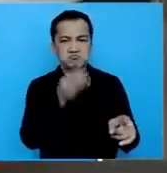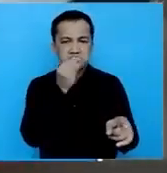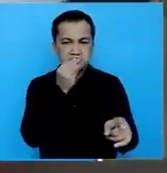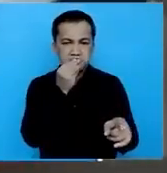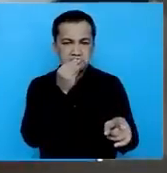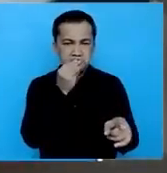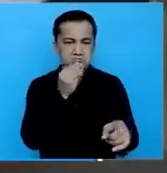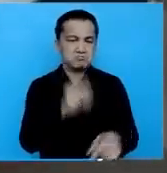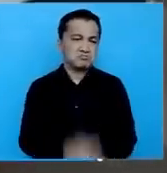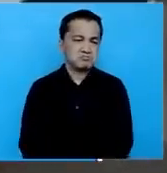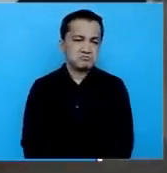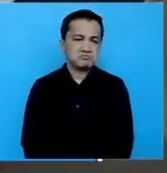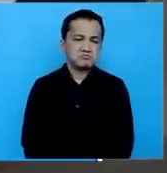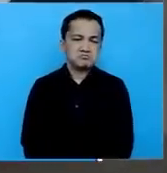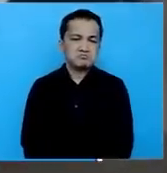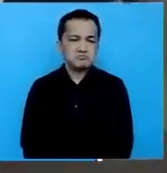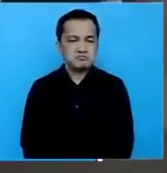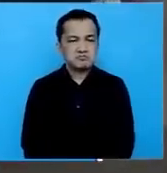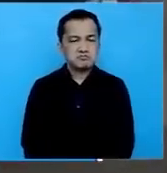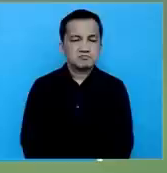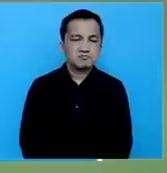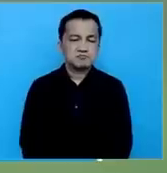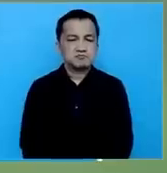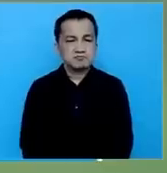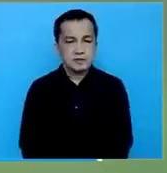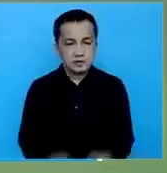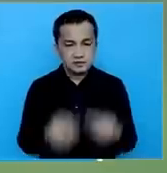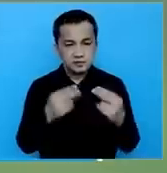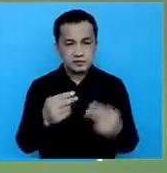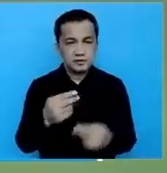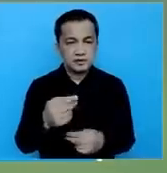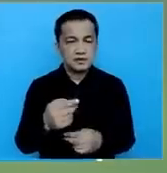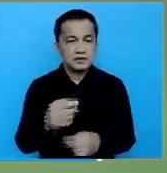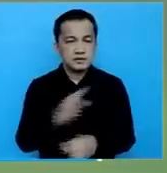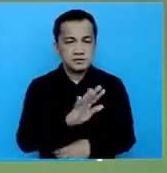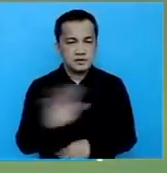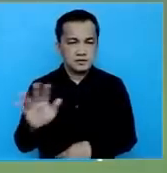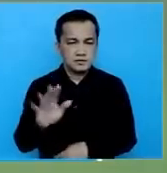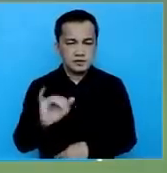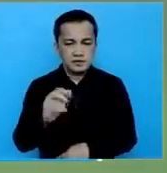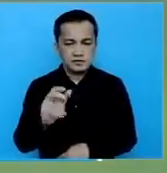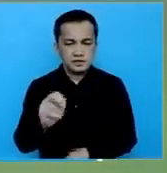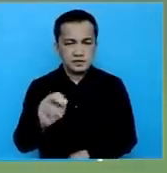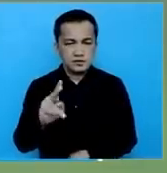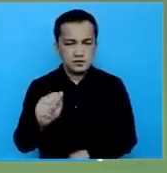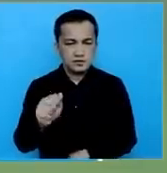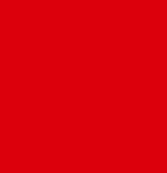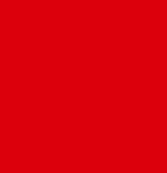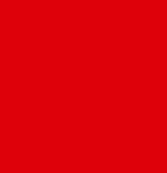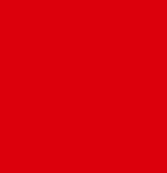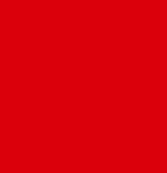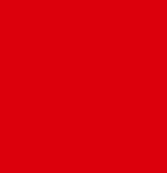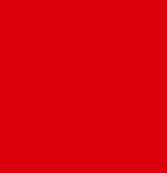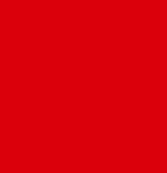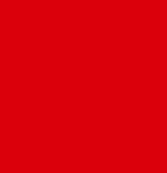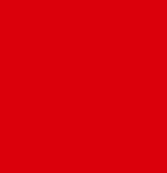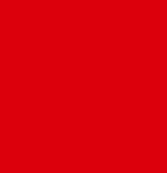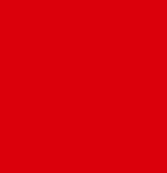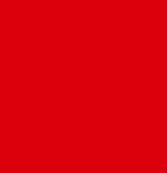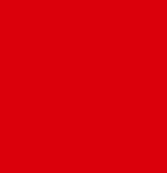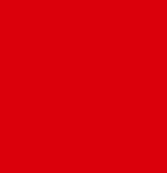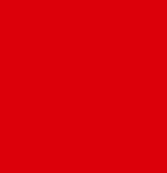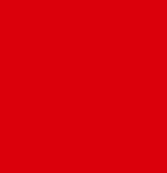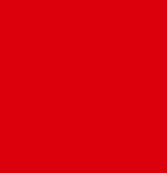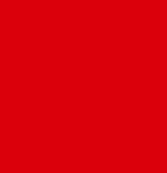nagbigay ng pahayag. Nagbabalita mula sa frontline, John Arua, News 5. Mga